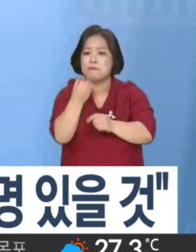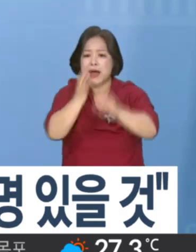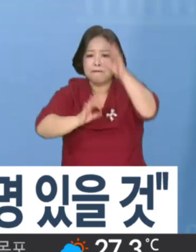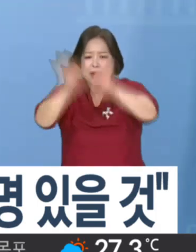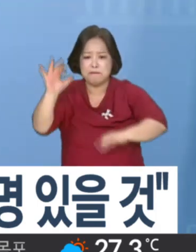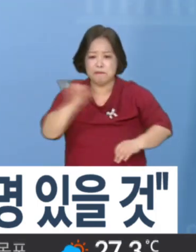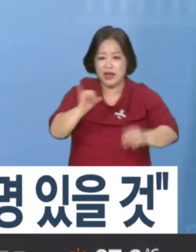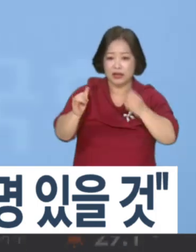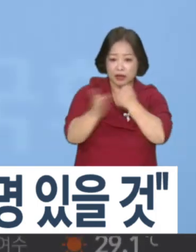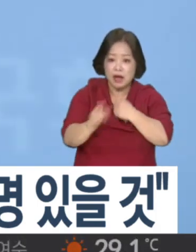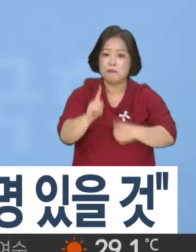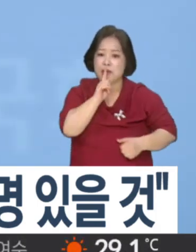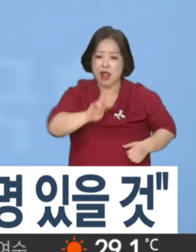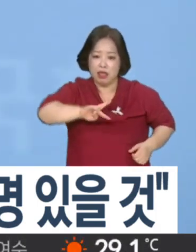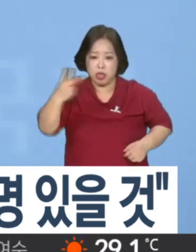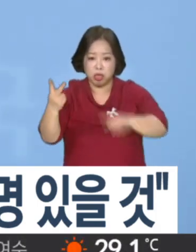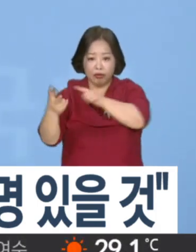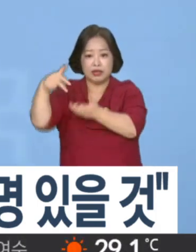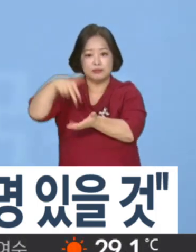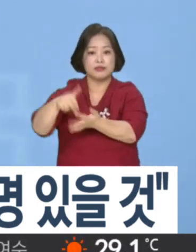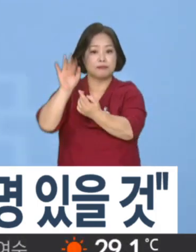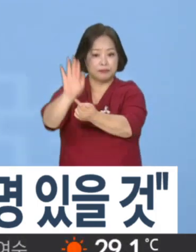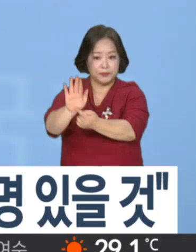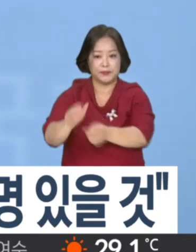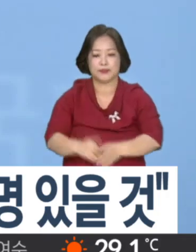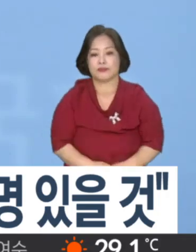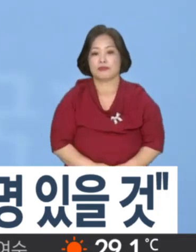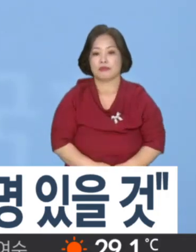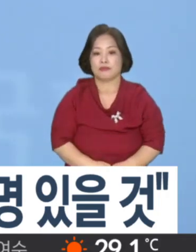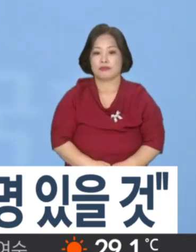부지사의 입장표명이 있을 것이라고 말했습니다